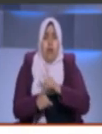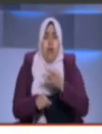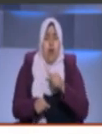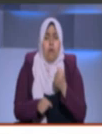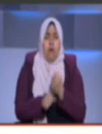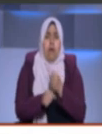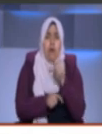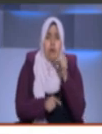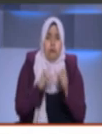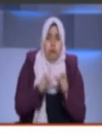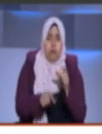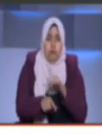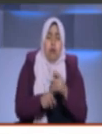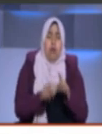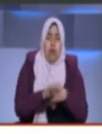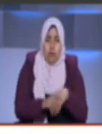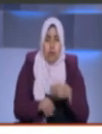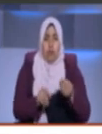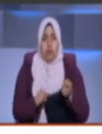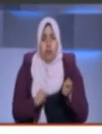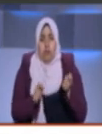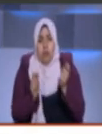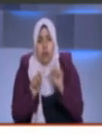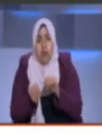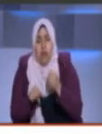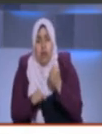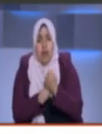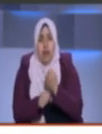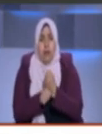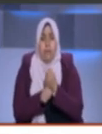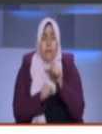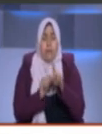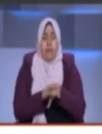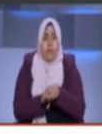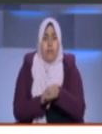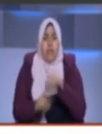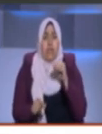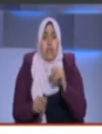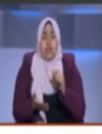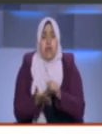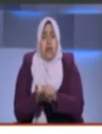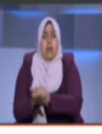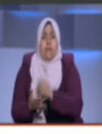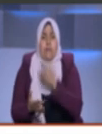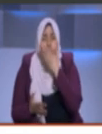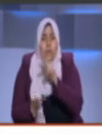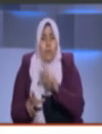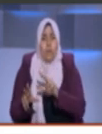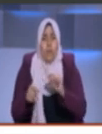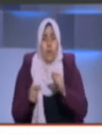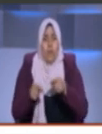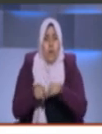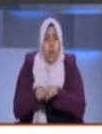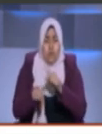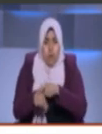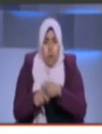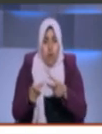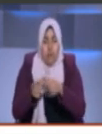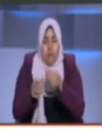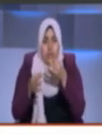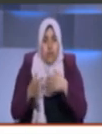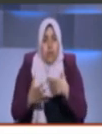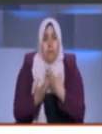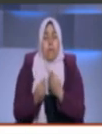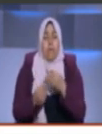أو إجراء أو اتخاذ القرارات بشكل مناسب أو في وقتها السليم، فهو بالتالي لا